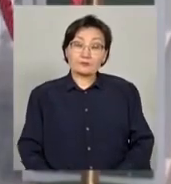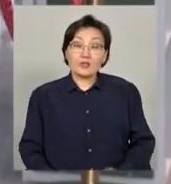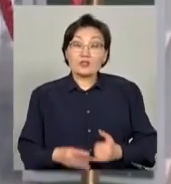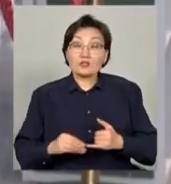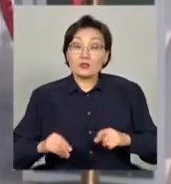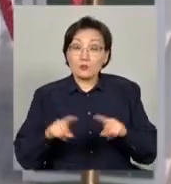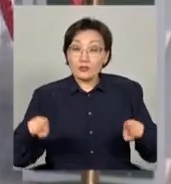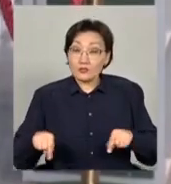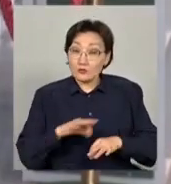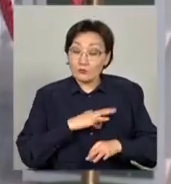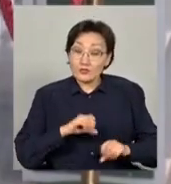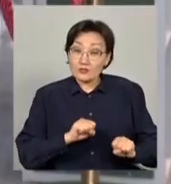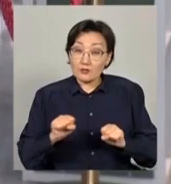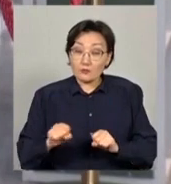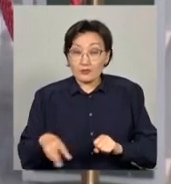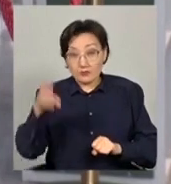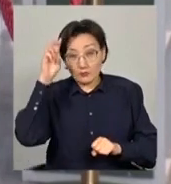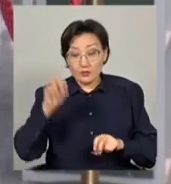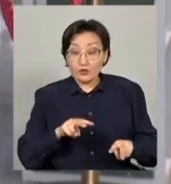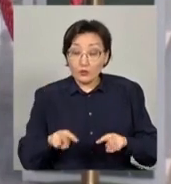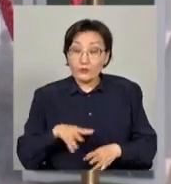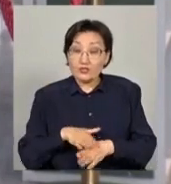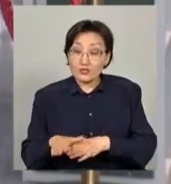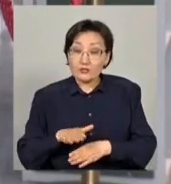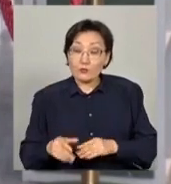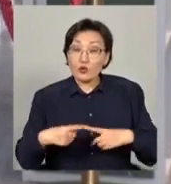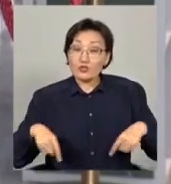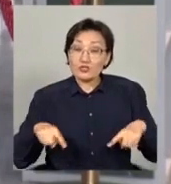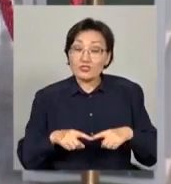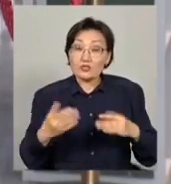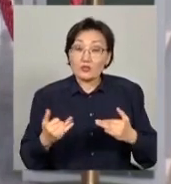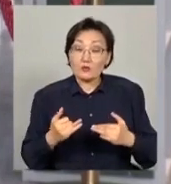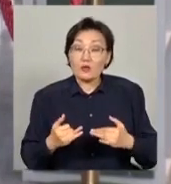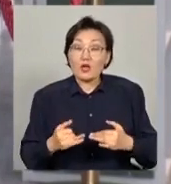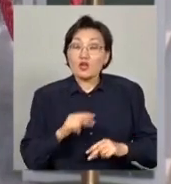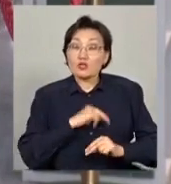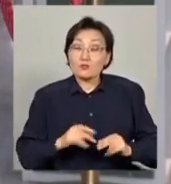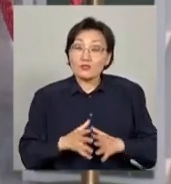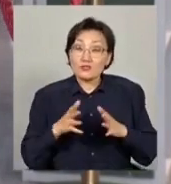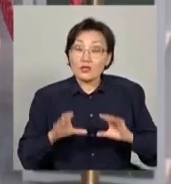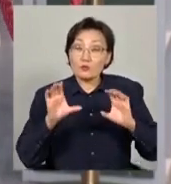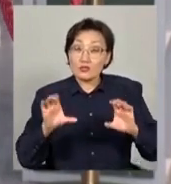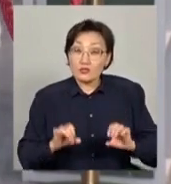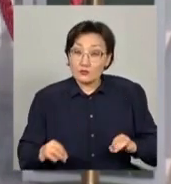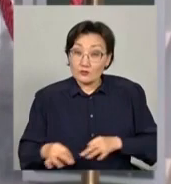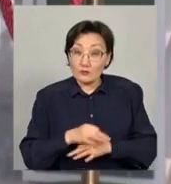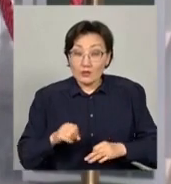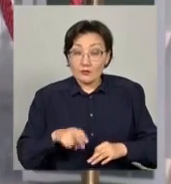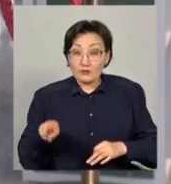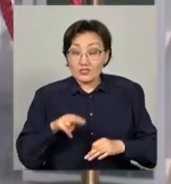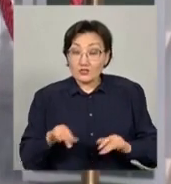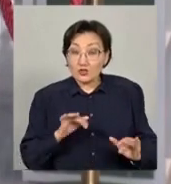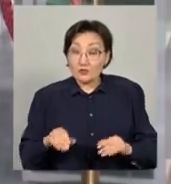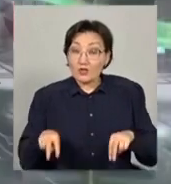Жердің пайдаланылуы мен қорғалуына мемлекеттік бақылауды жүзеге асыратын органдардың енді құзыреті кеңейеді. Заң жобасында оларға әкімшілік